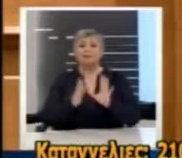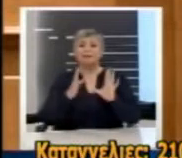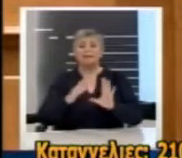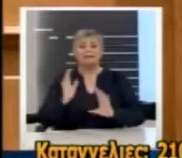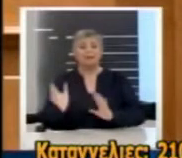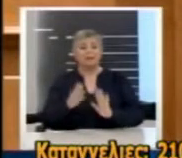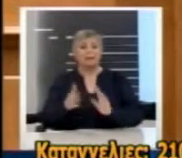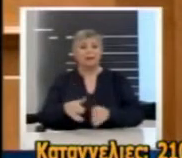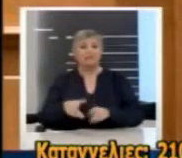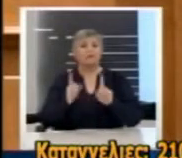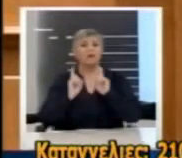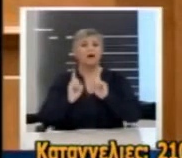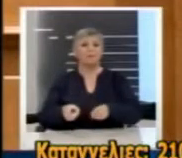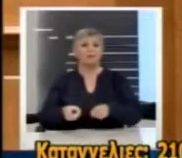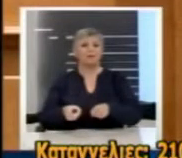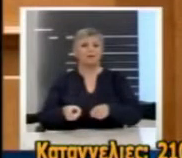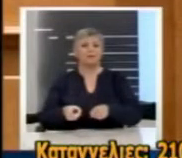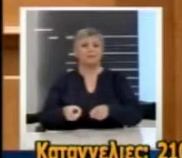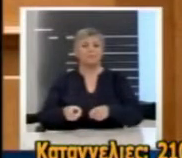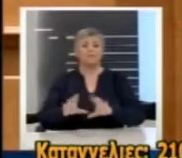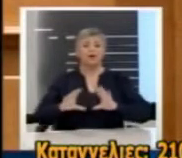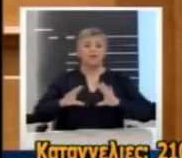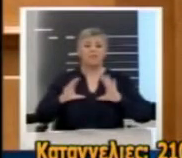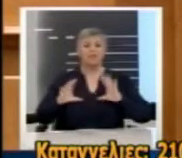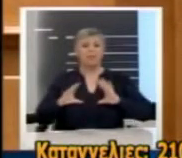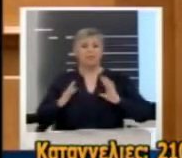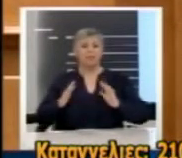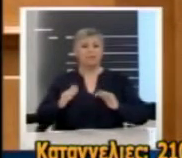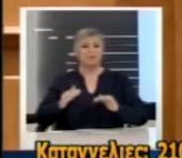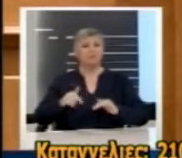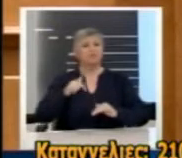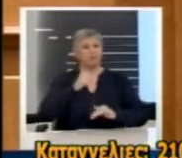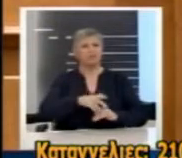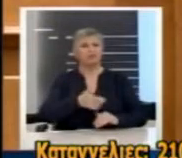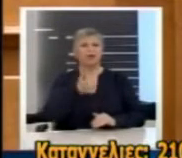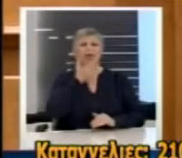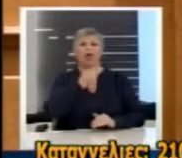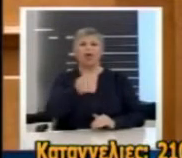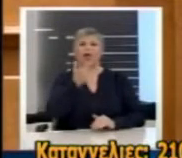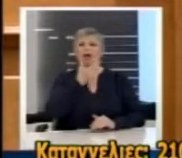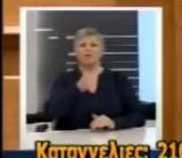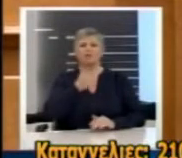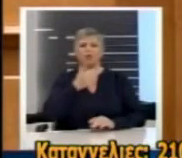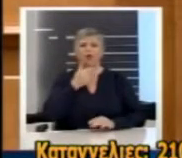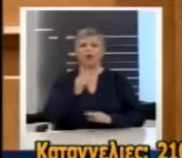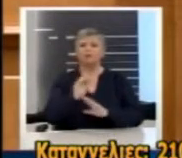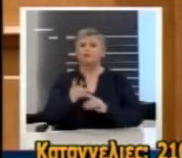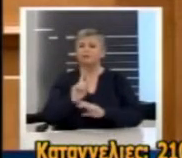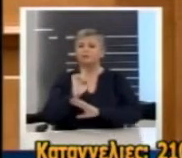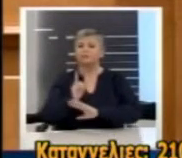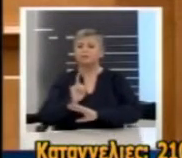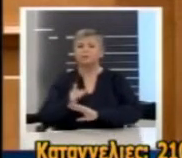εξυπηρετούν. Ξέραμε ότι δεν έχετε καμία δυσκολία να στοχοποιείτε όποιον σας